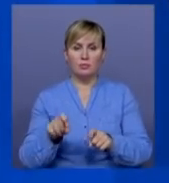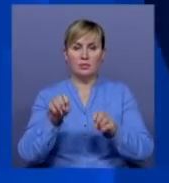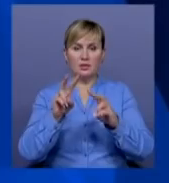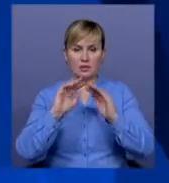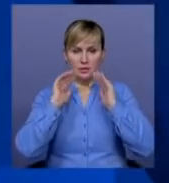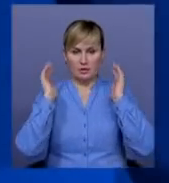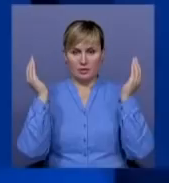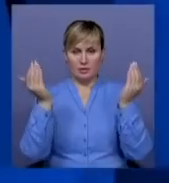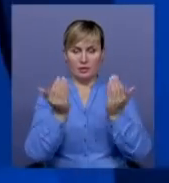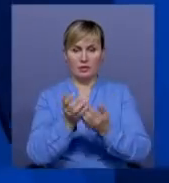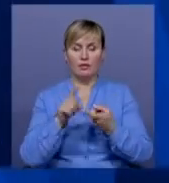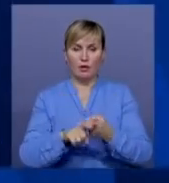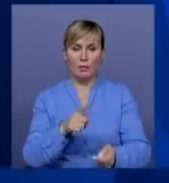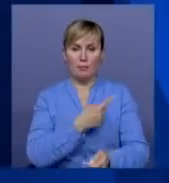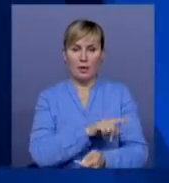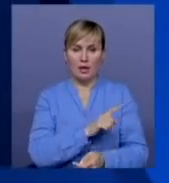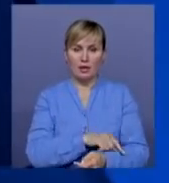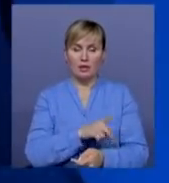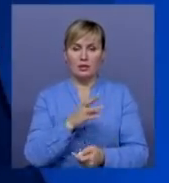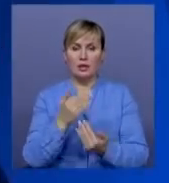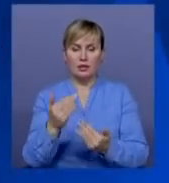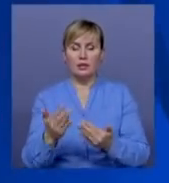в инфекционную больницу, где развернуты для них